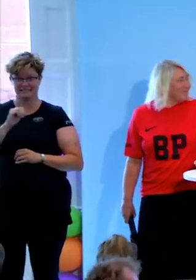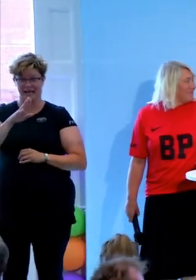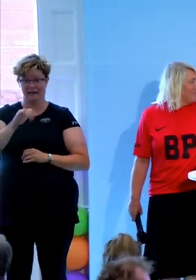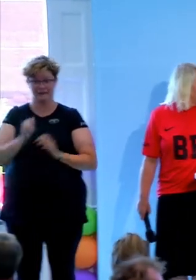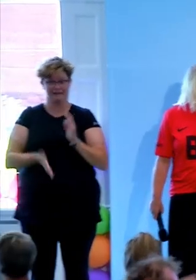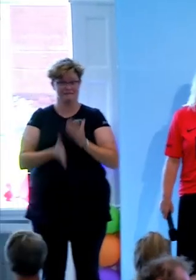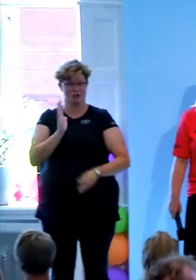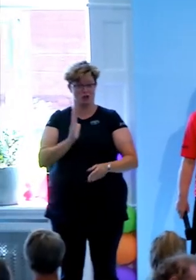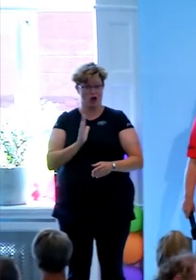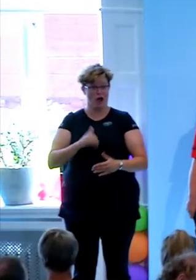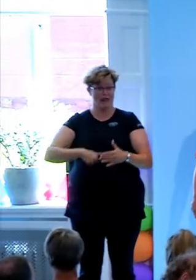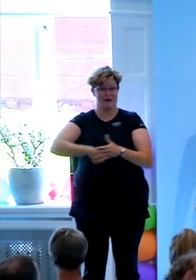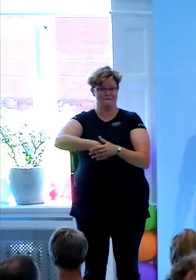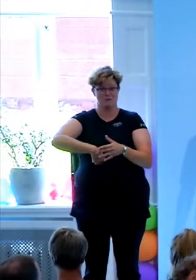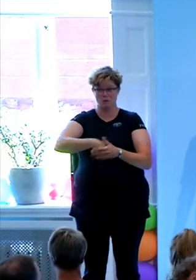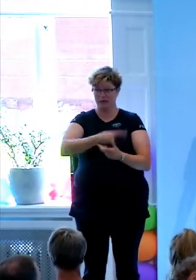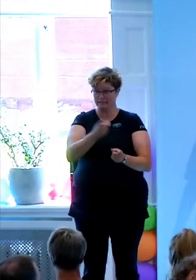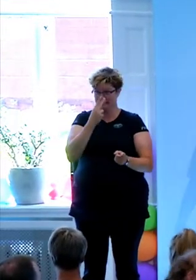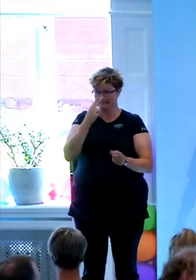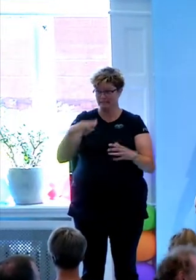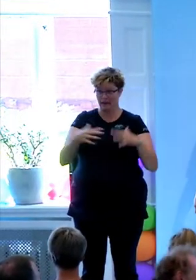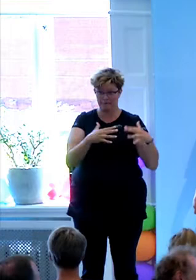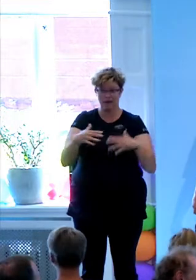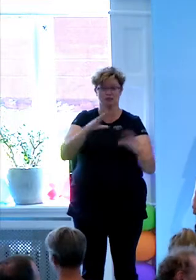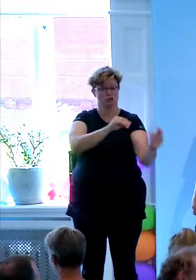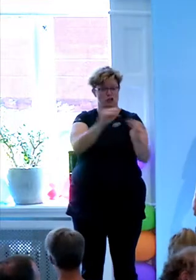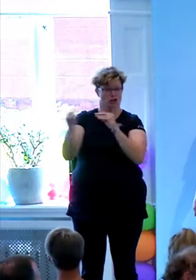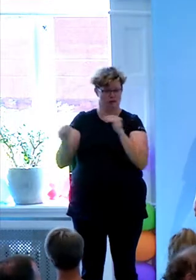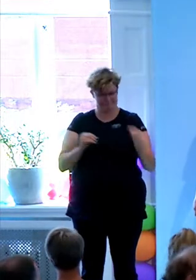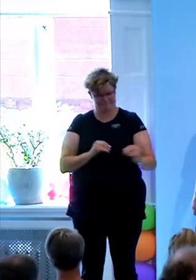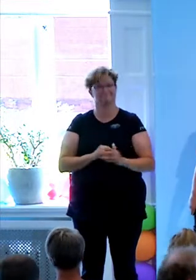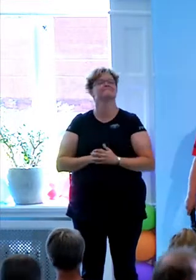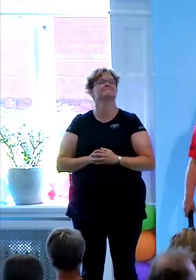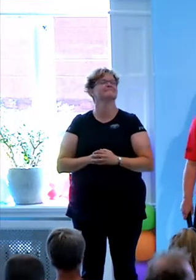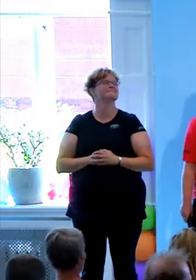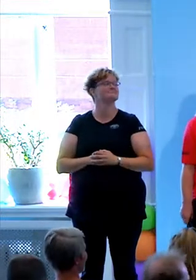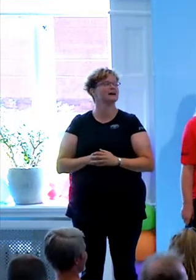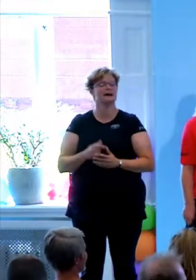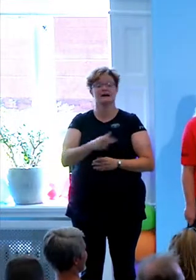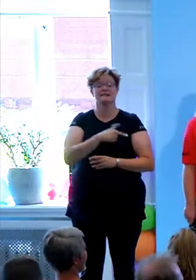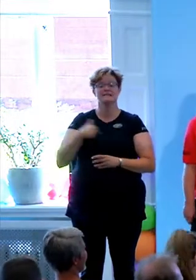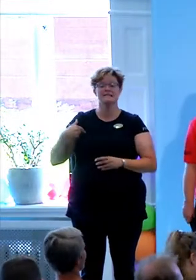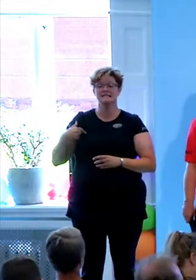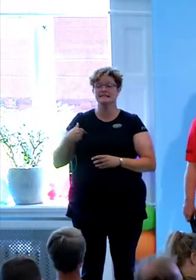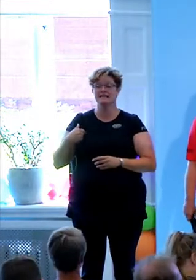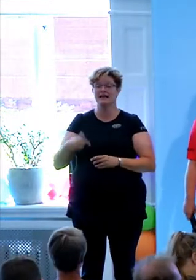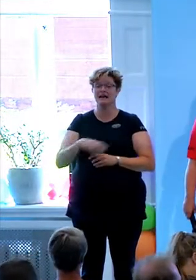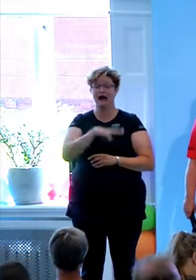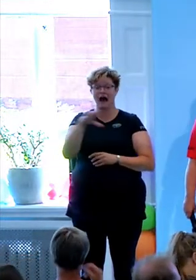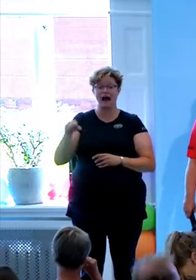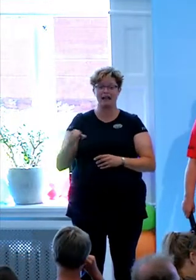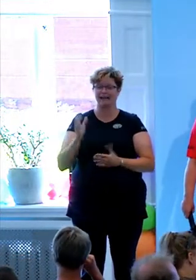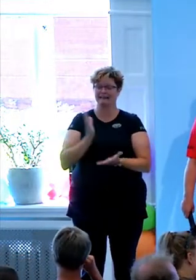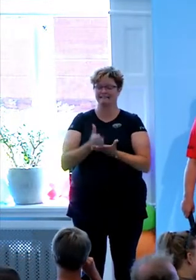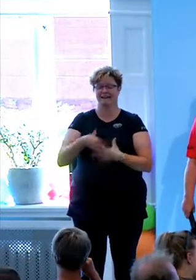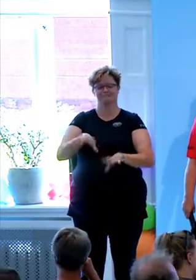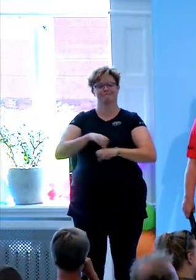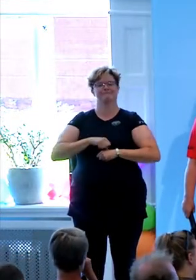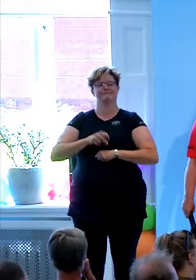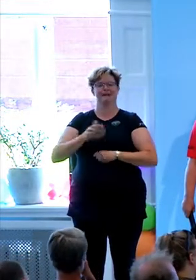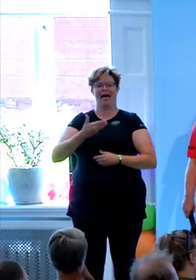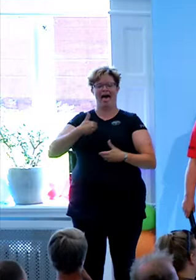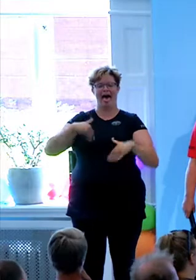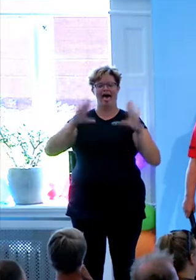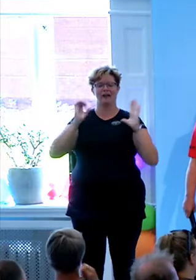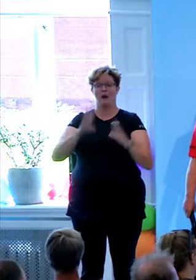i fotboll. Kommer ni se på den? Mm. Och vi kommer väl antagligen alla ta åt oss äran om vi